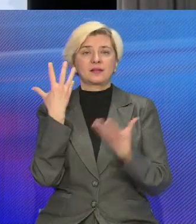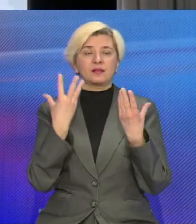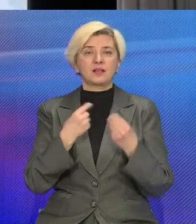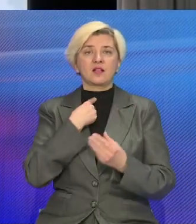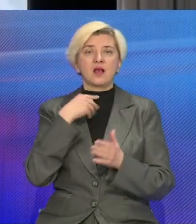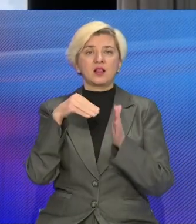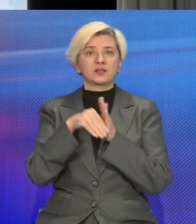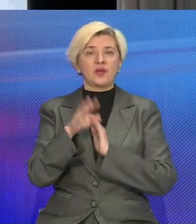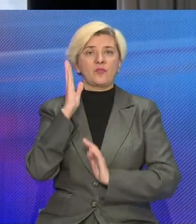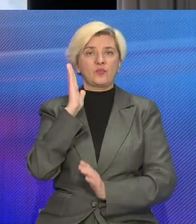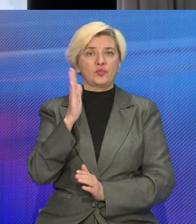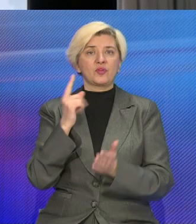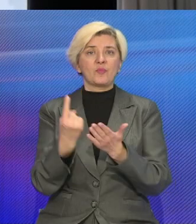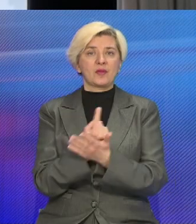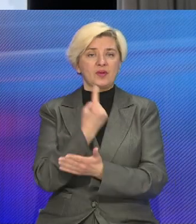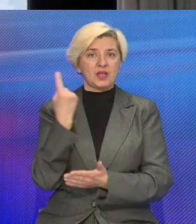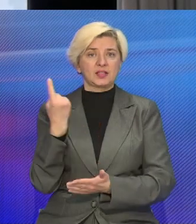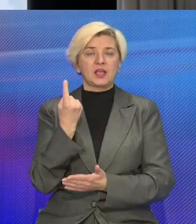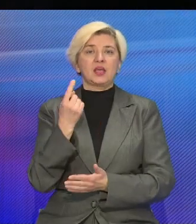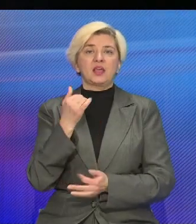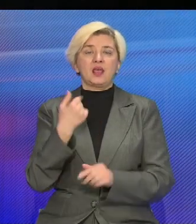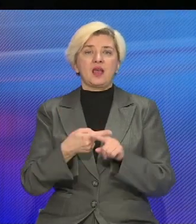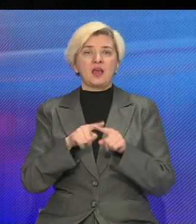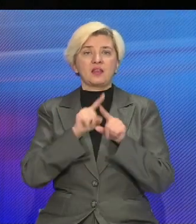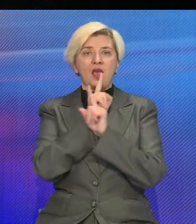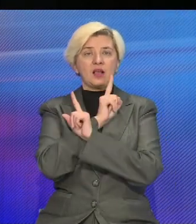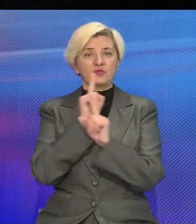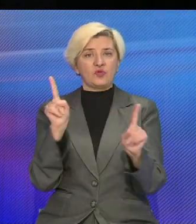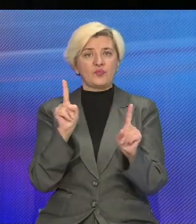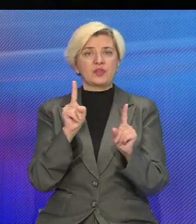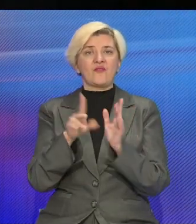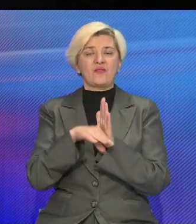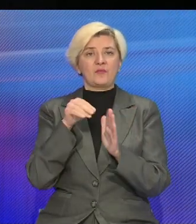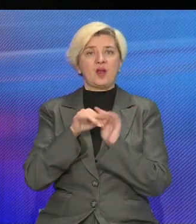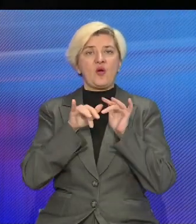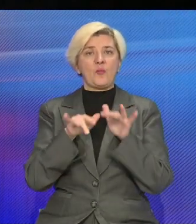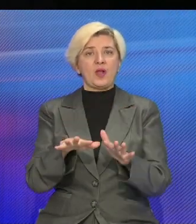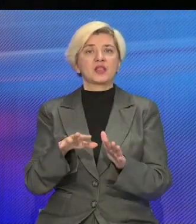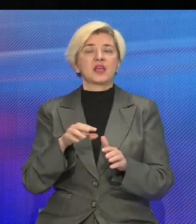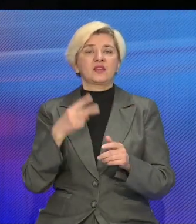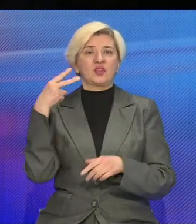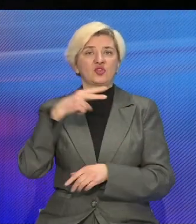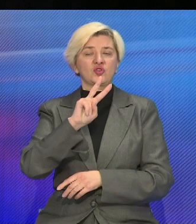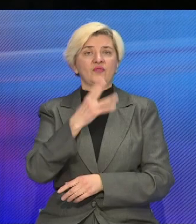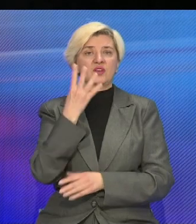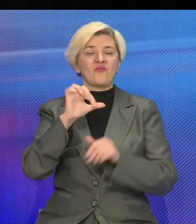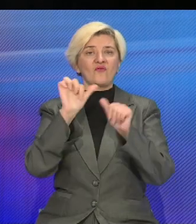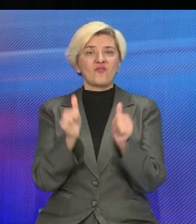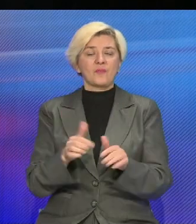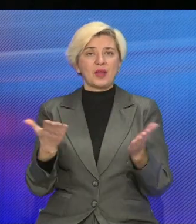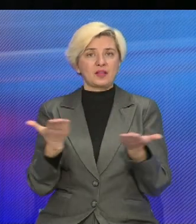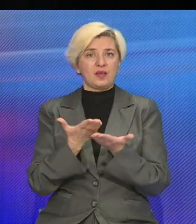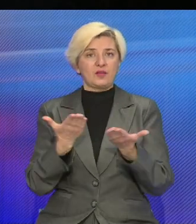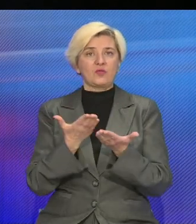нашій країні пройде у першиню. І це особливість електоральної кампанії 2024. Формат проведення якої